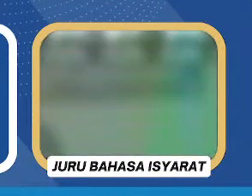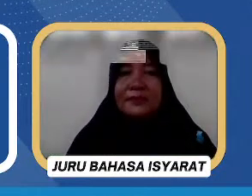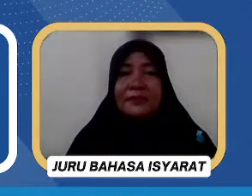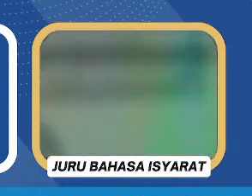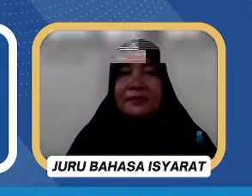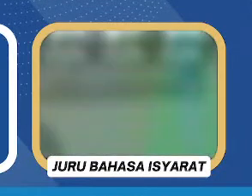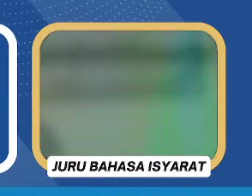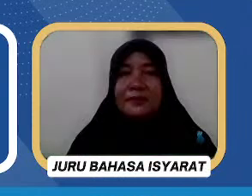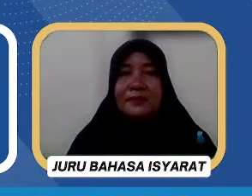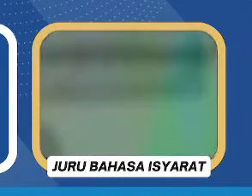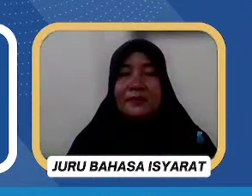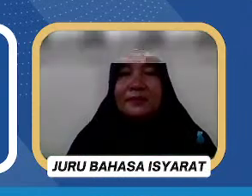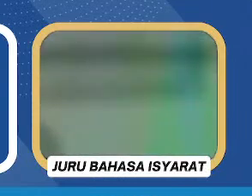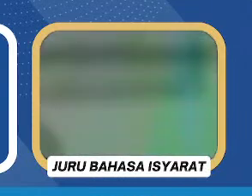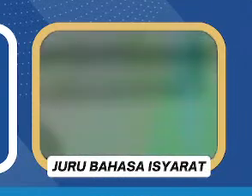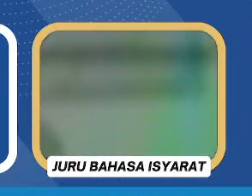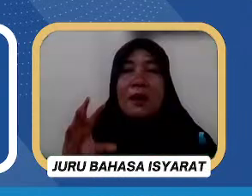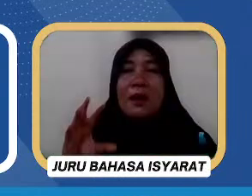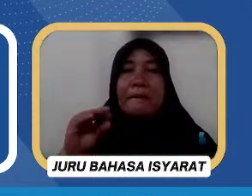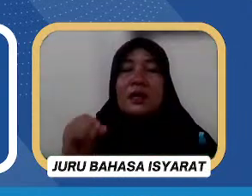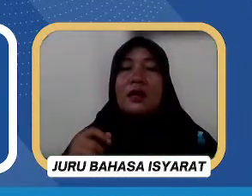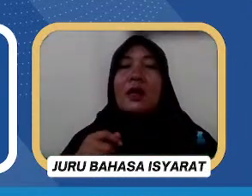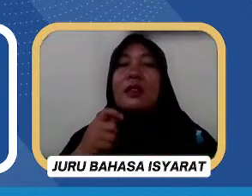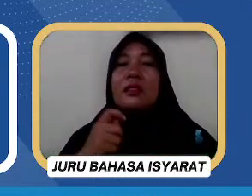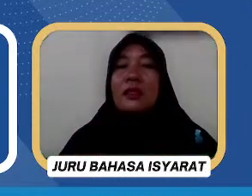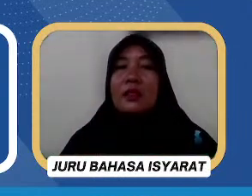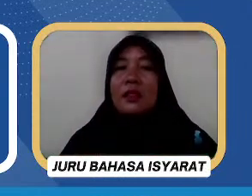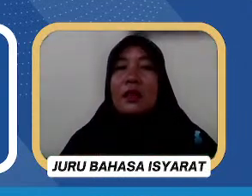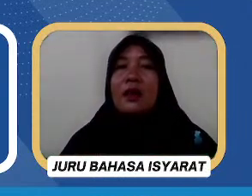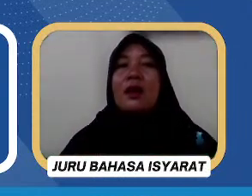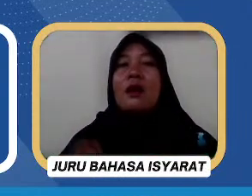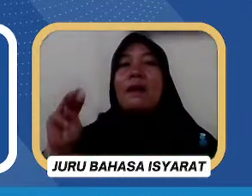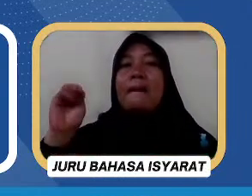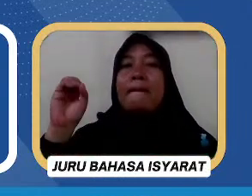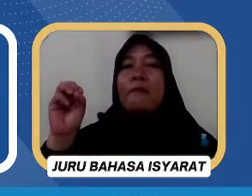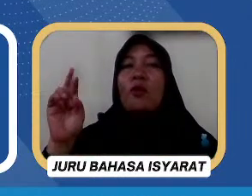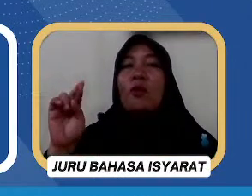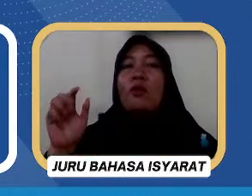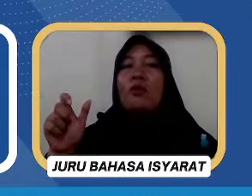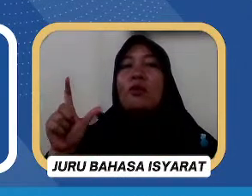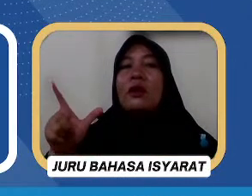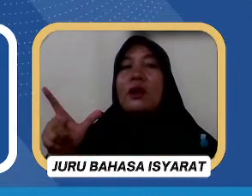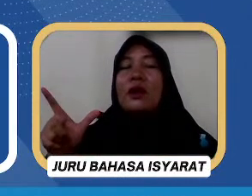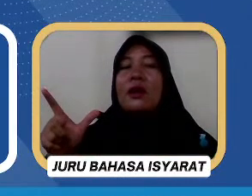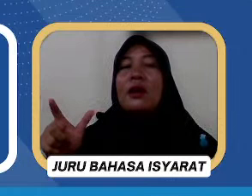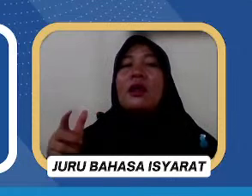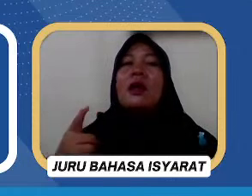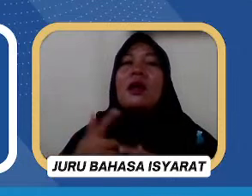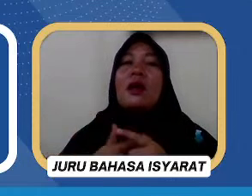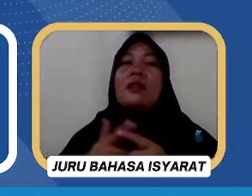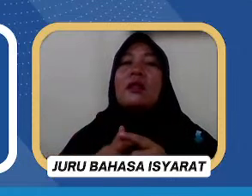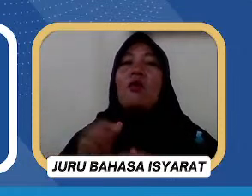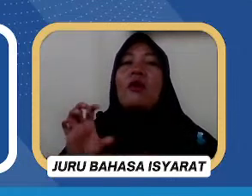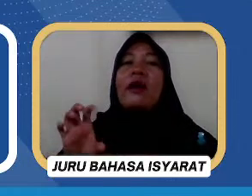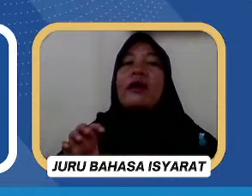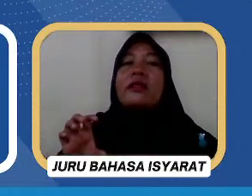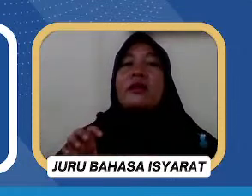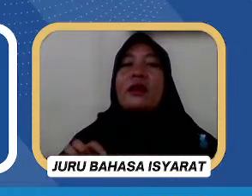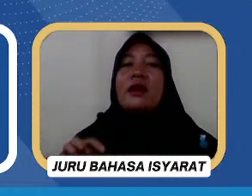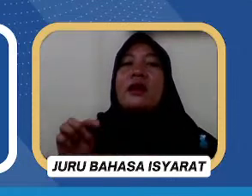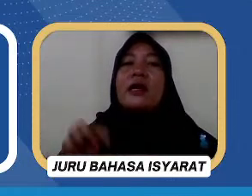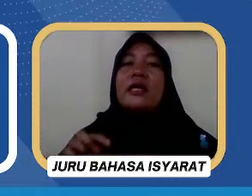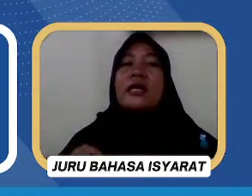Berbicara tentang moral, tadi pertanyaannya adalah tentang degradasi sosial, degradasi